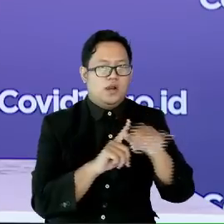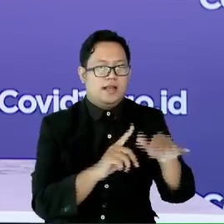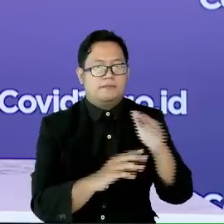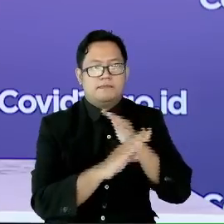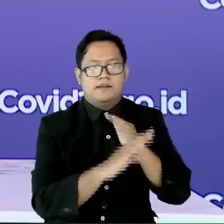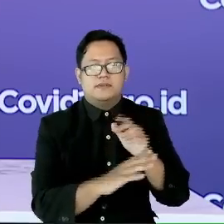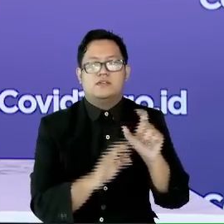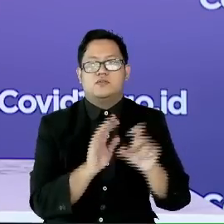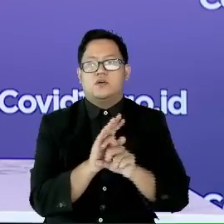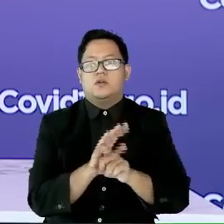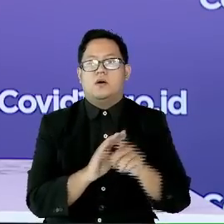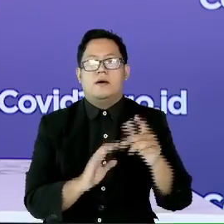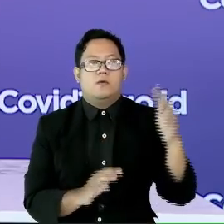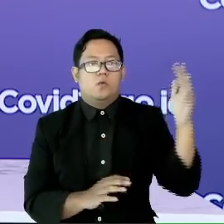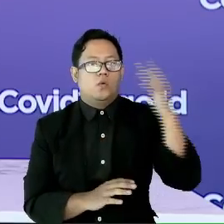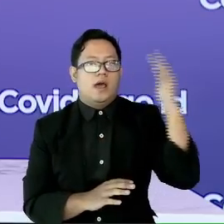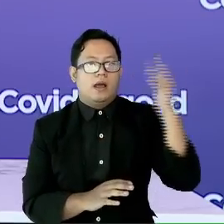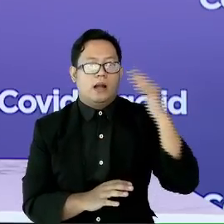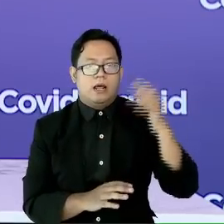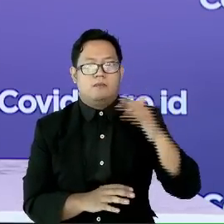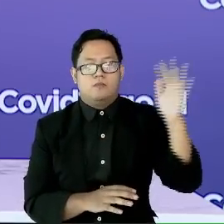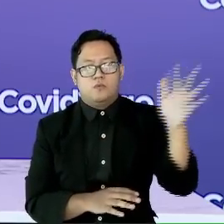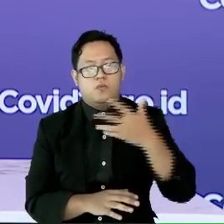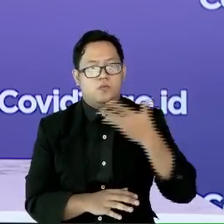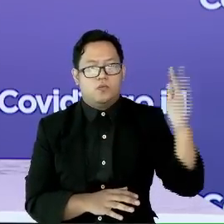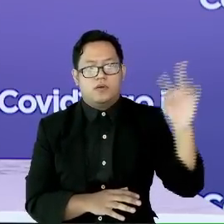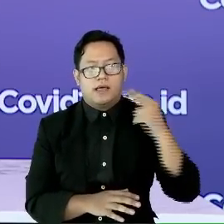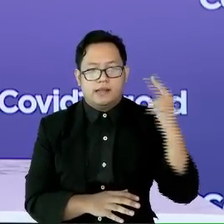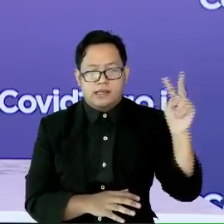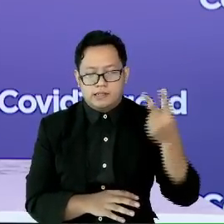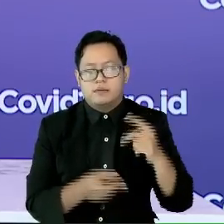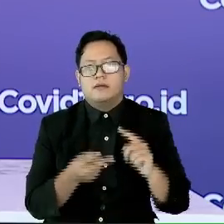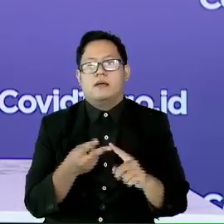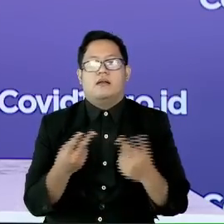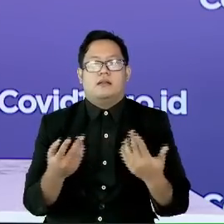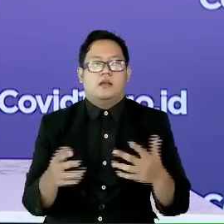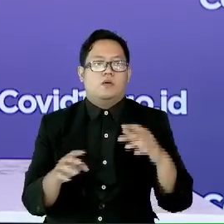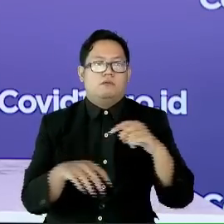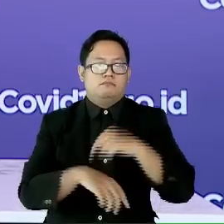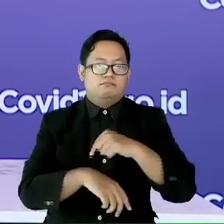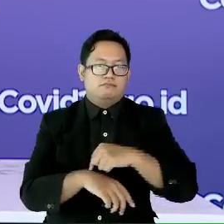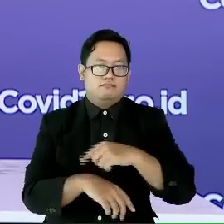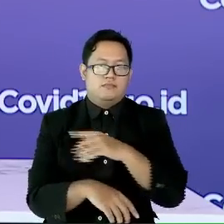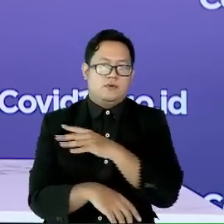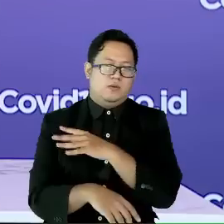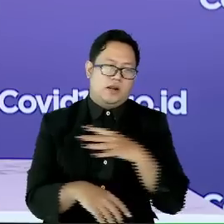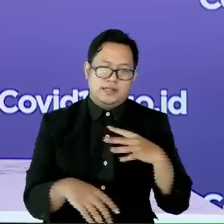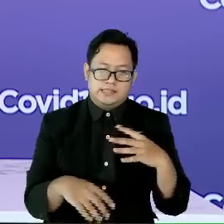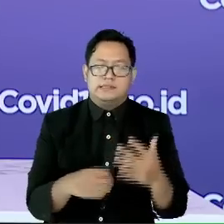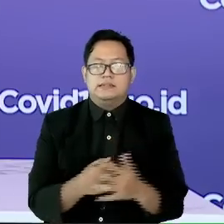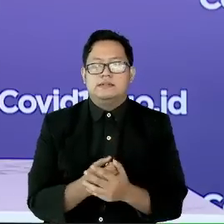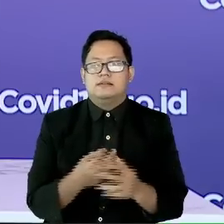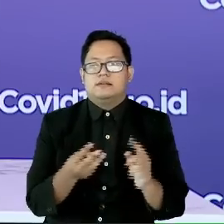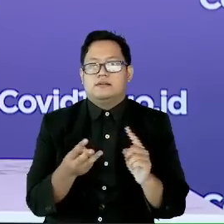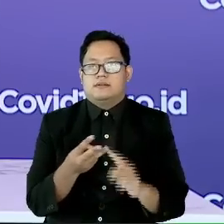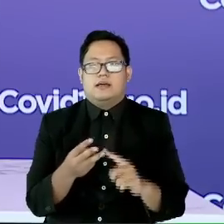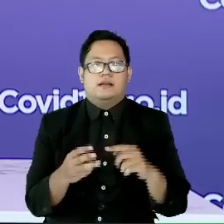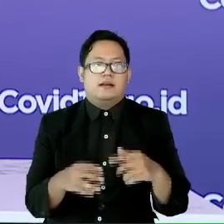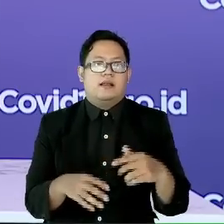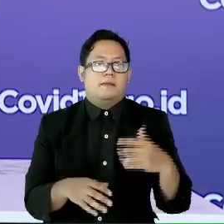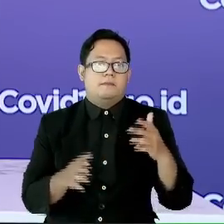dengan ventilasi, jarak, durasi, maupun standar perilaku setiap unsur yang